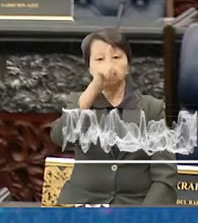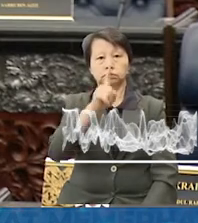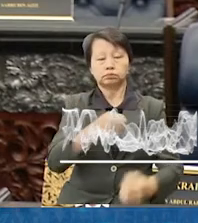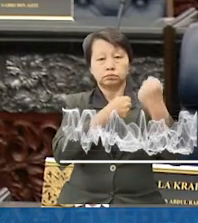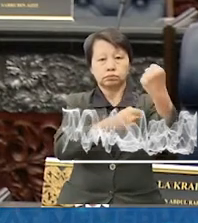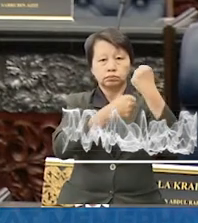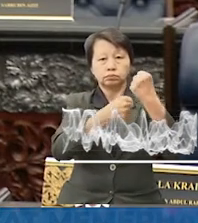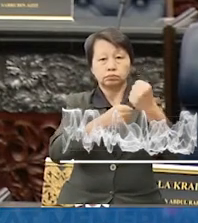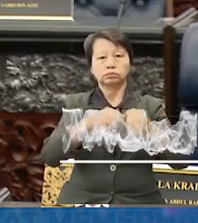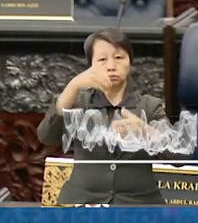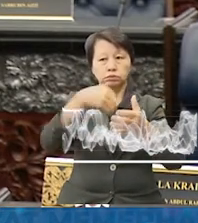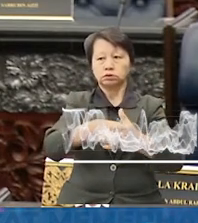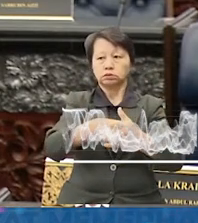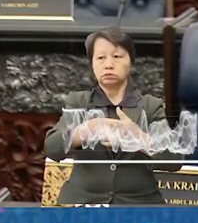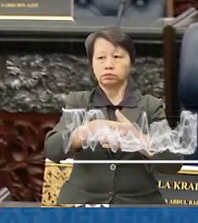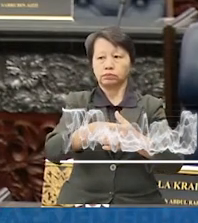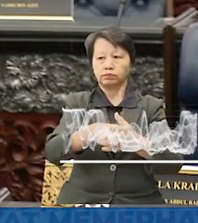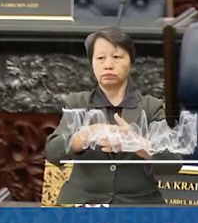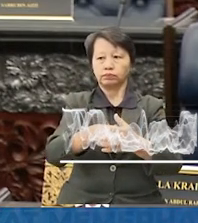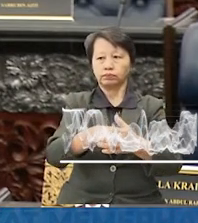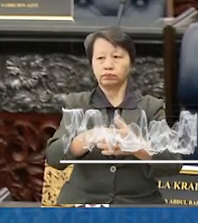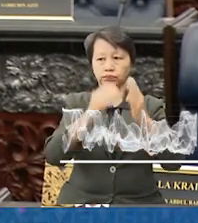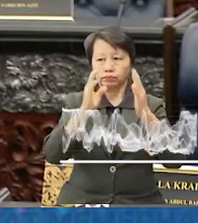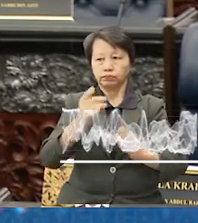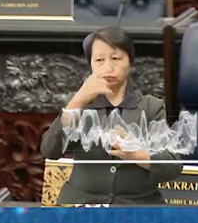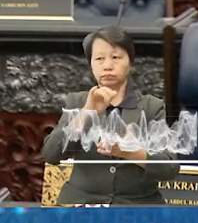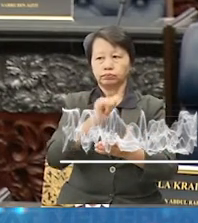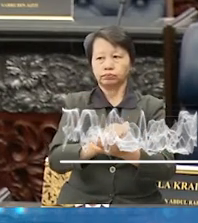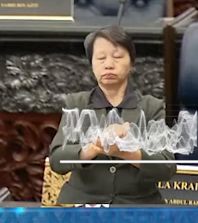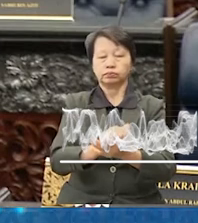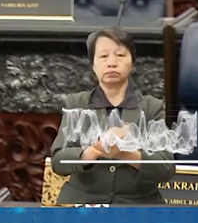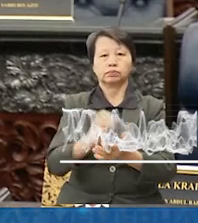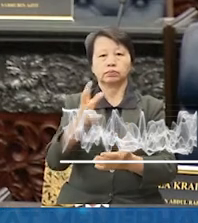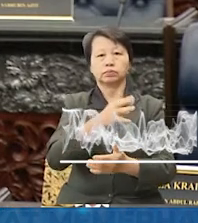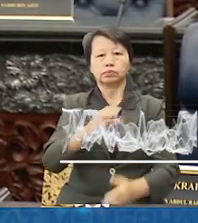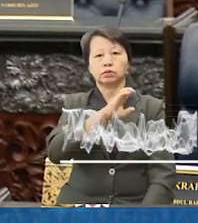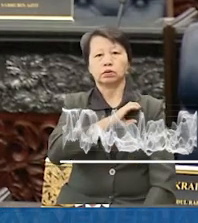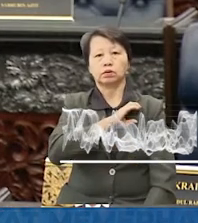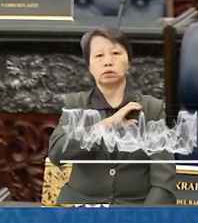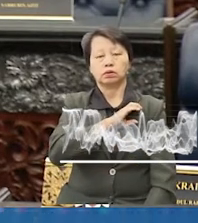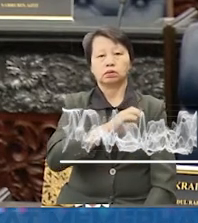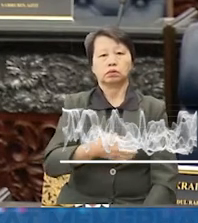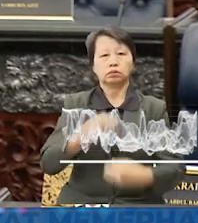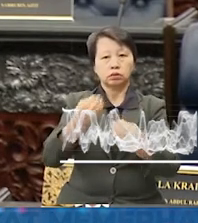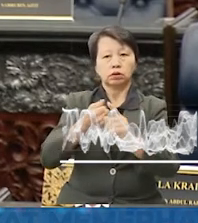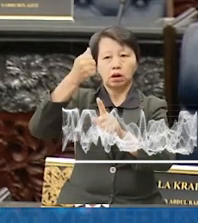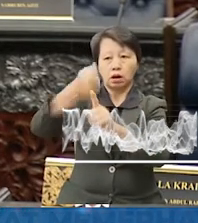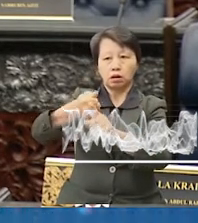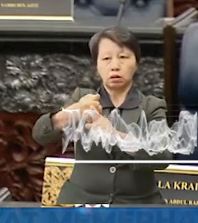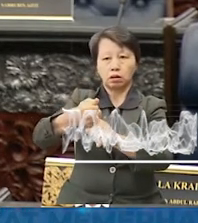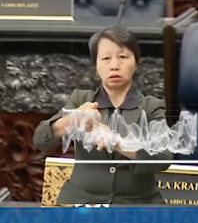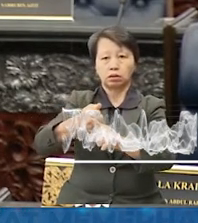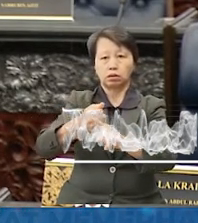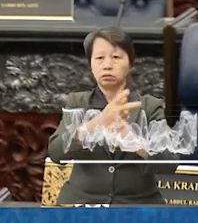perhimpunan tersebut dalam boundaries of humanitarian rally dengan izin. Dan PDRM memberi arahan untuk